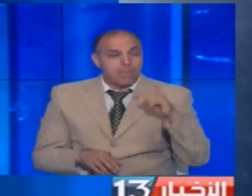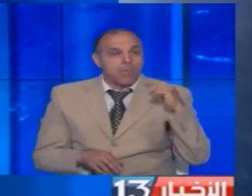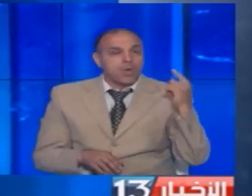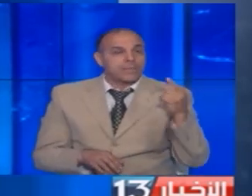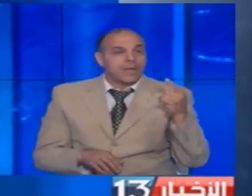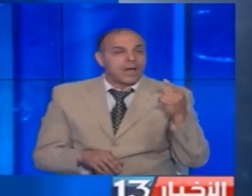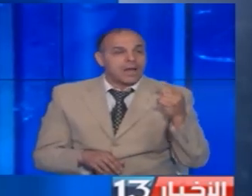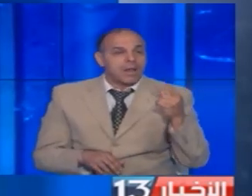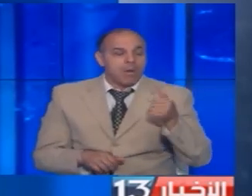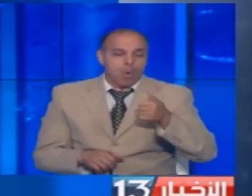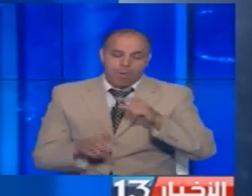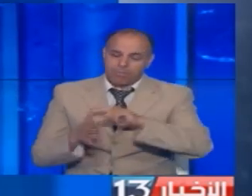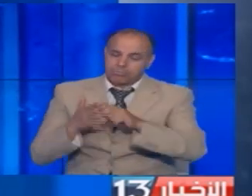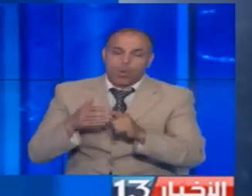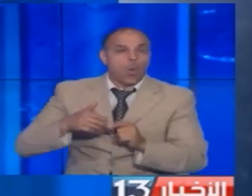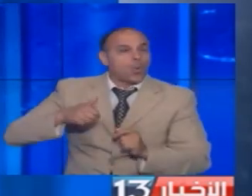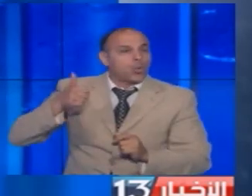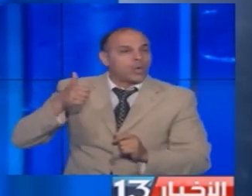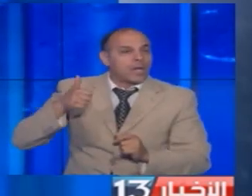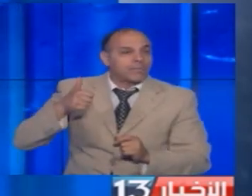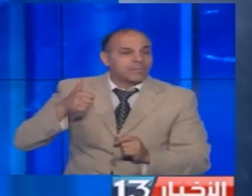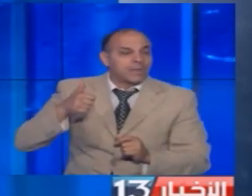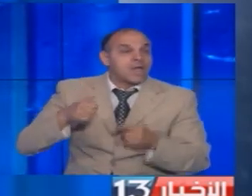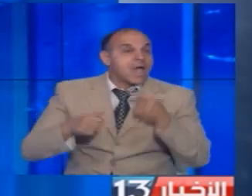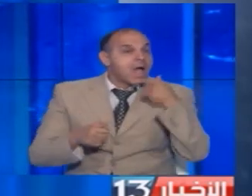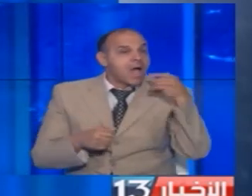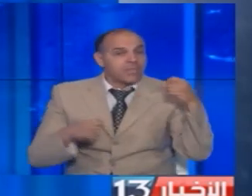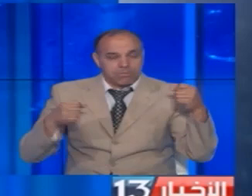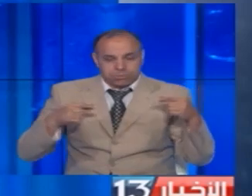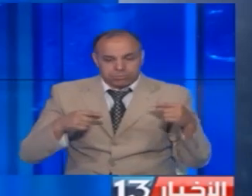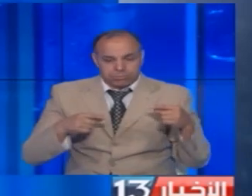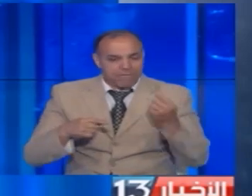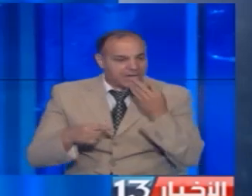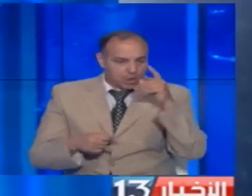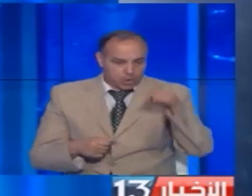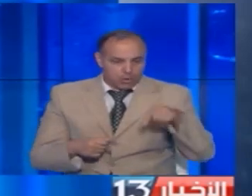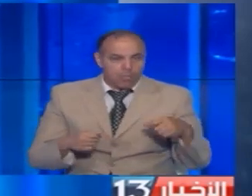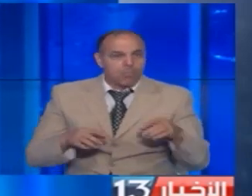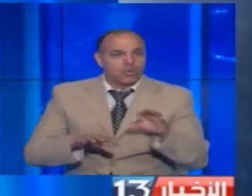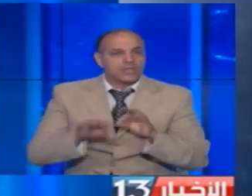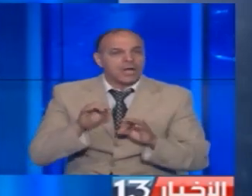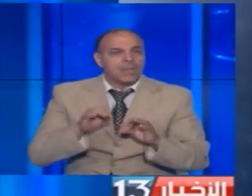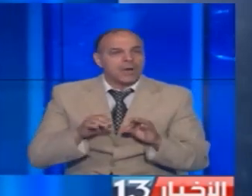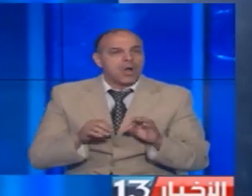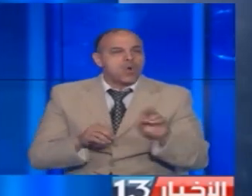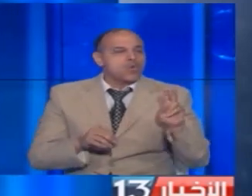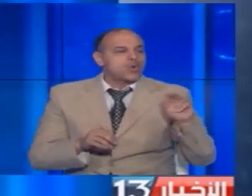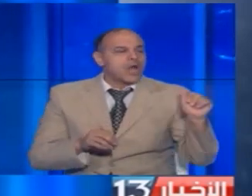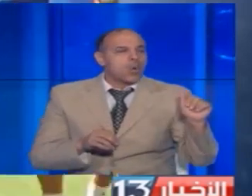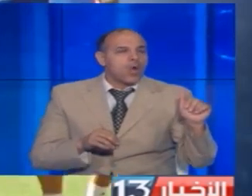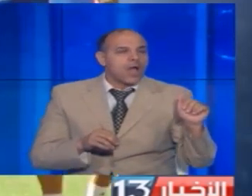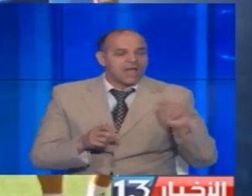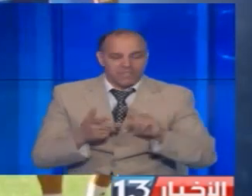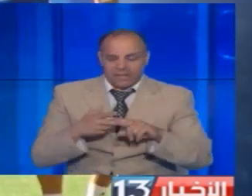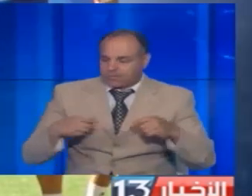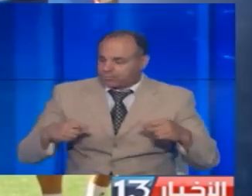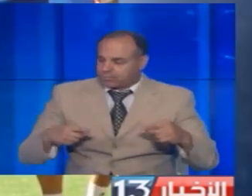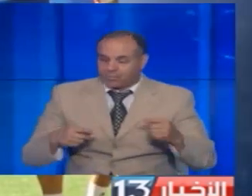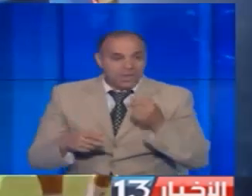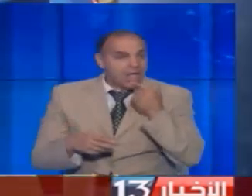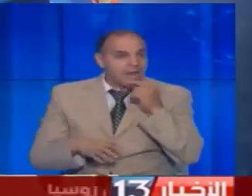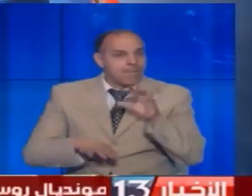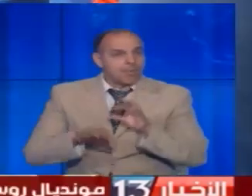إلى الانفراد بصدارة المجموعة الأولى عندما يواجه بعد ظهر اليوم منتخب الأوروغواي في الجولة الثالثة.